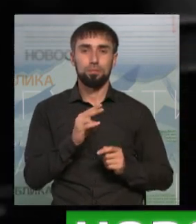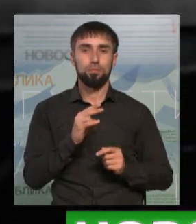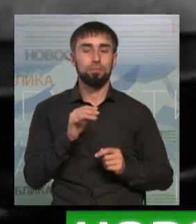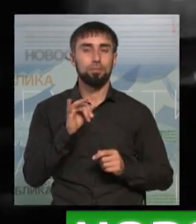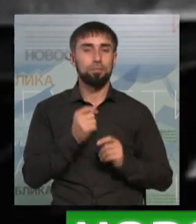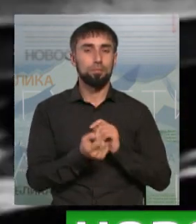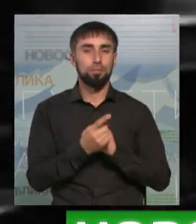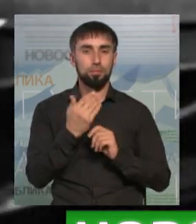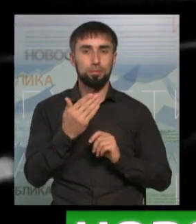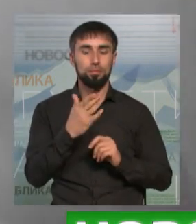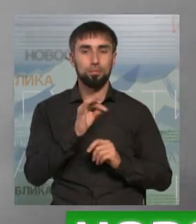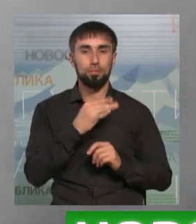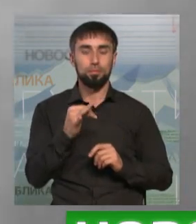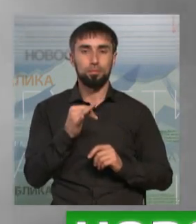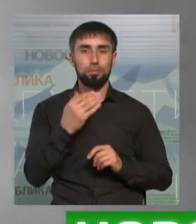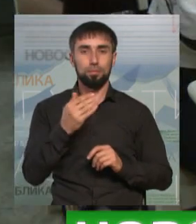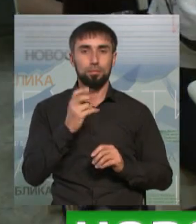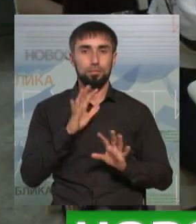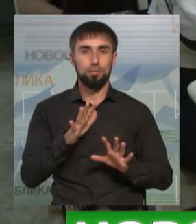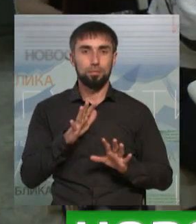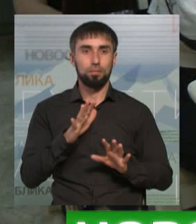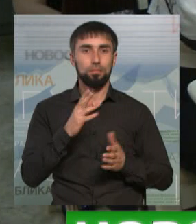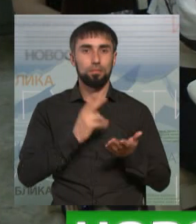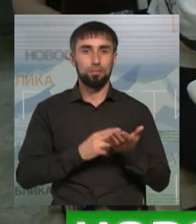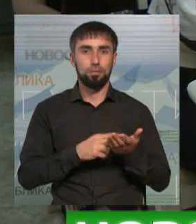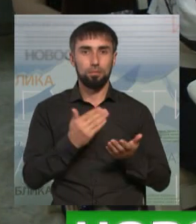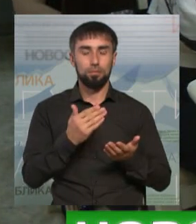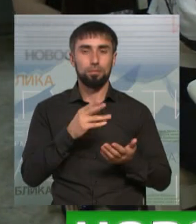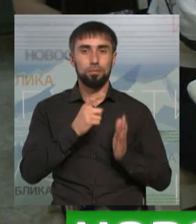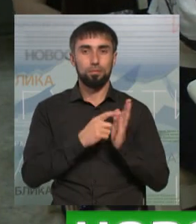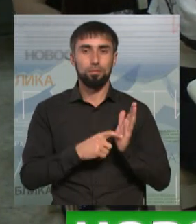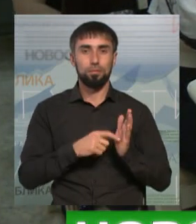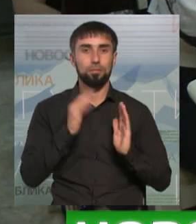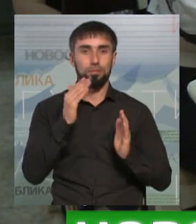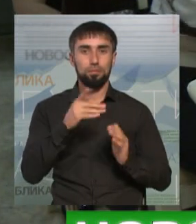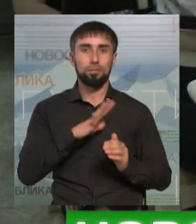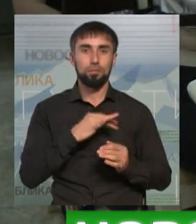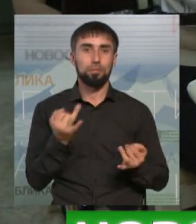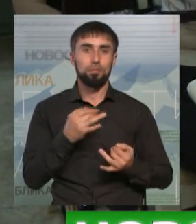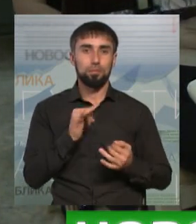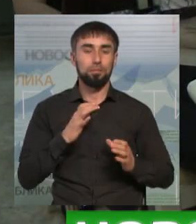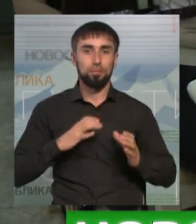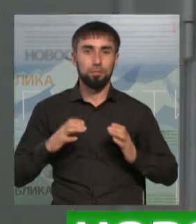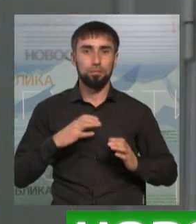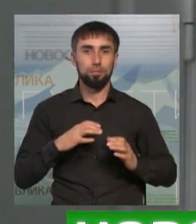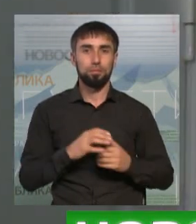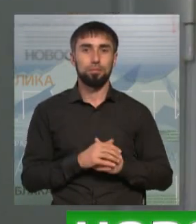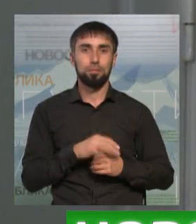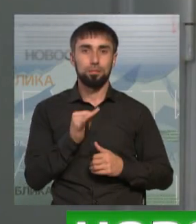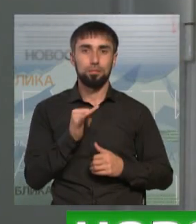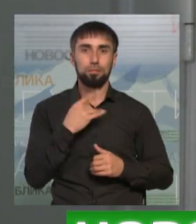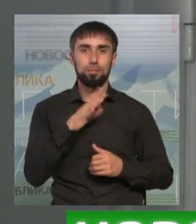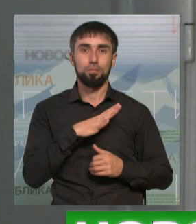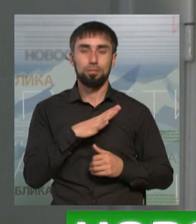источником восточных стихов стала не только эта священная книга. Тема ислама в творчестве писателя интересуются и студенты университета. Опираясь